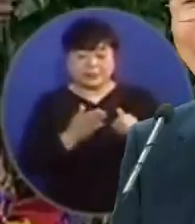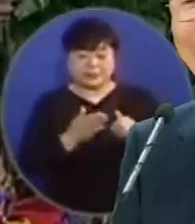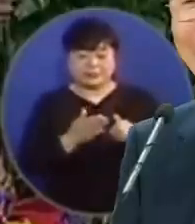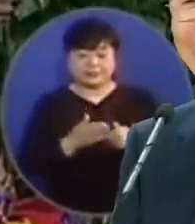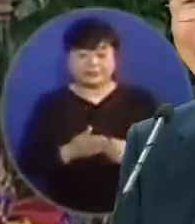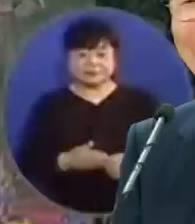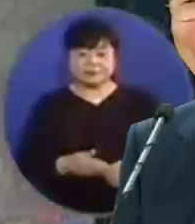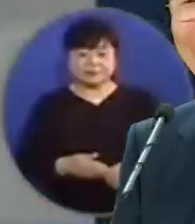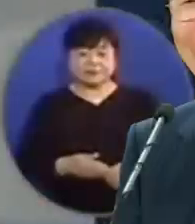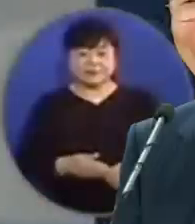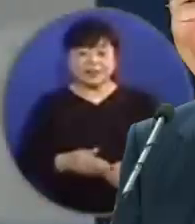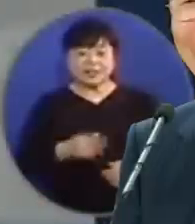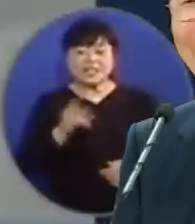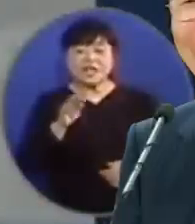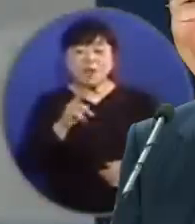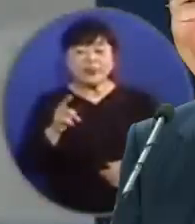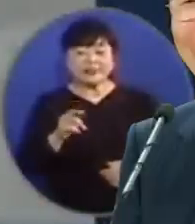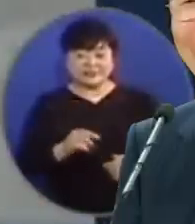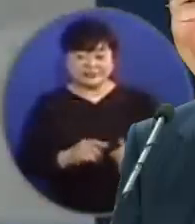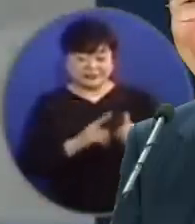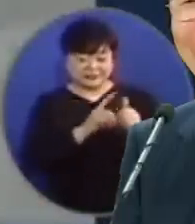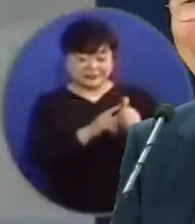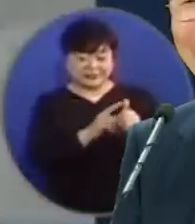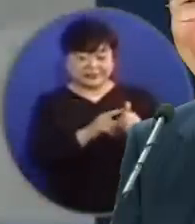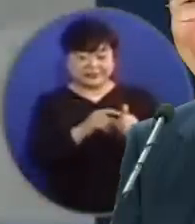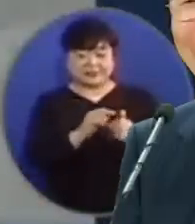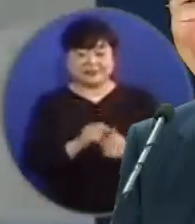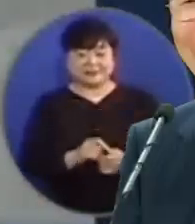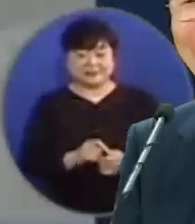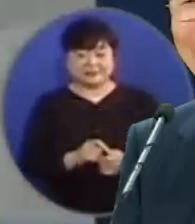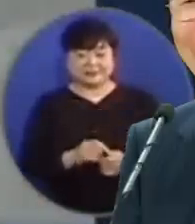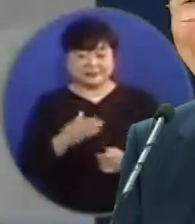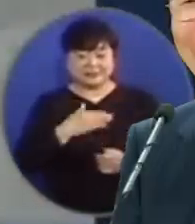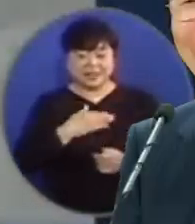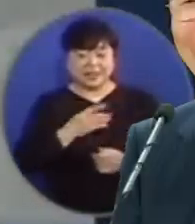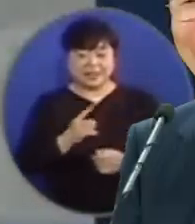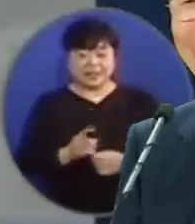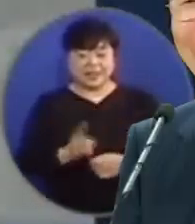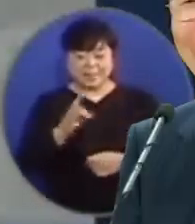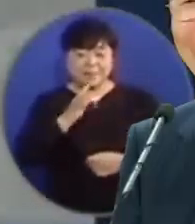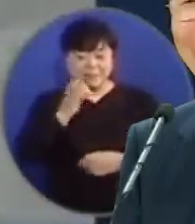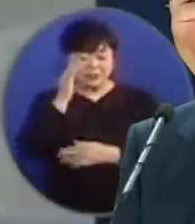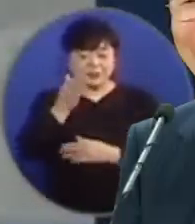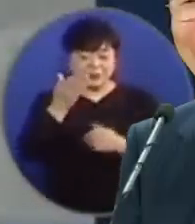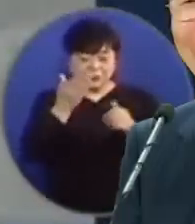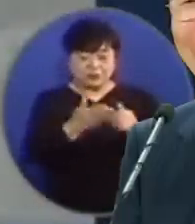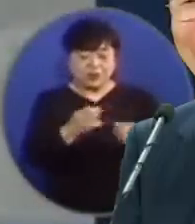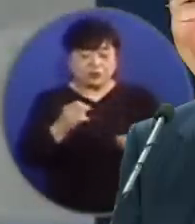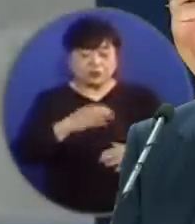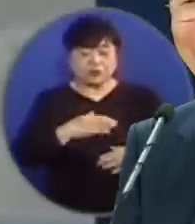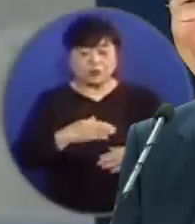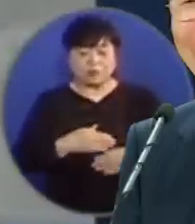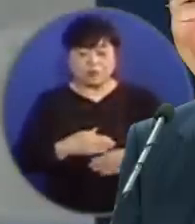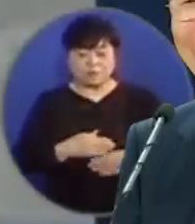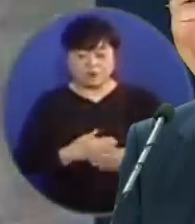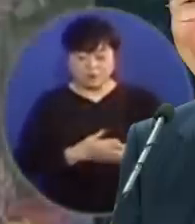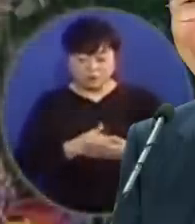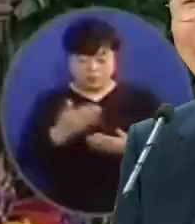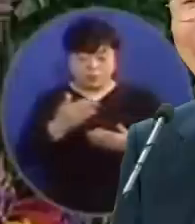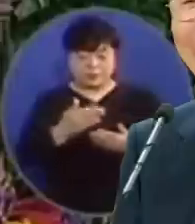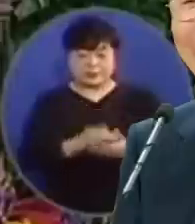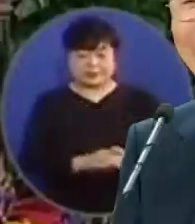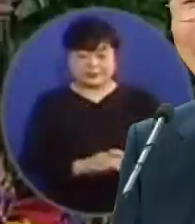길버트 제스트든이라는 분은 내게 단 한 번 설교의 기회를 준다면 두려움을 없애는 설교를